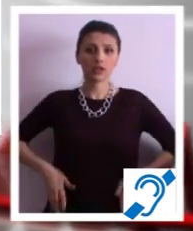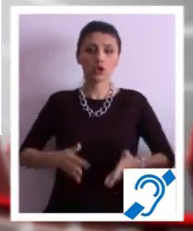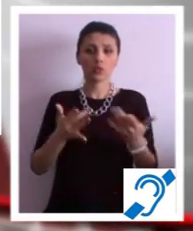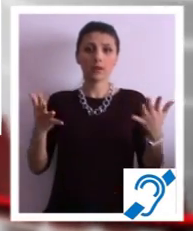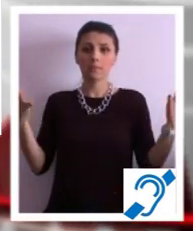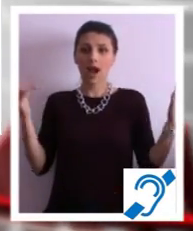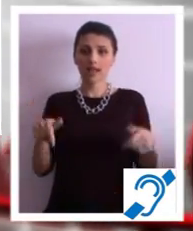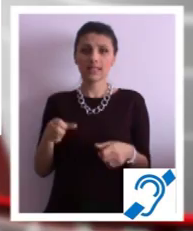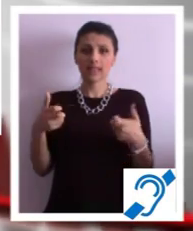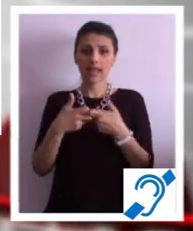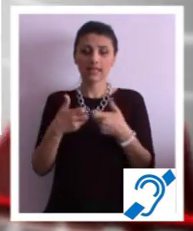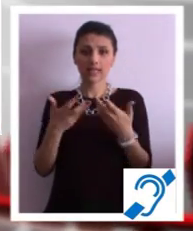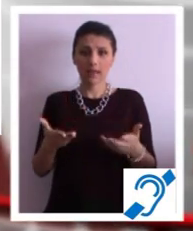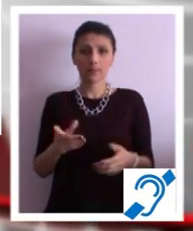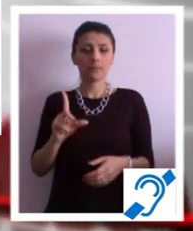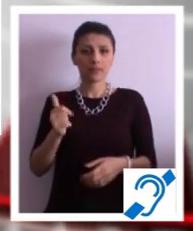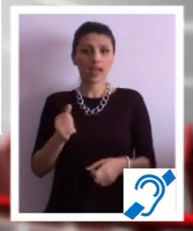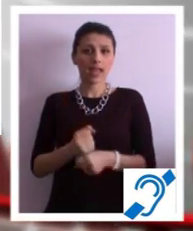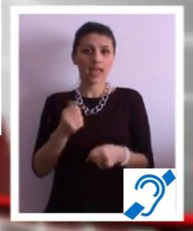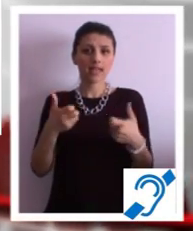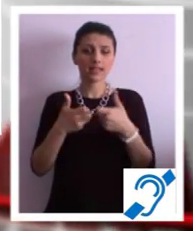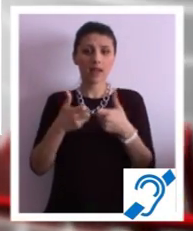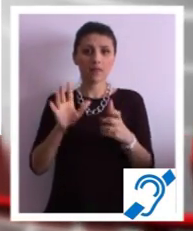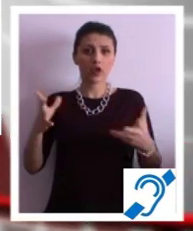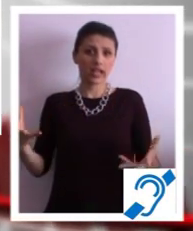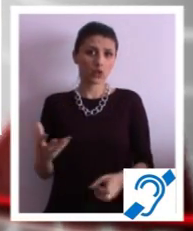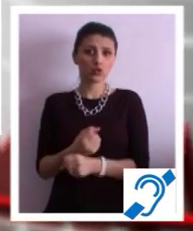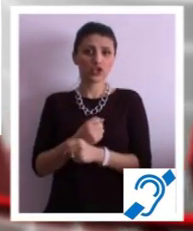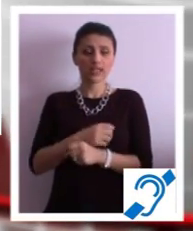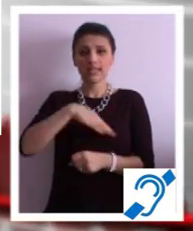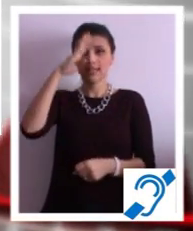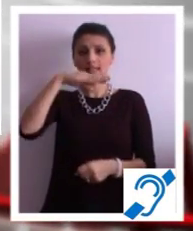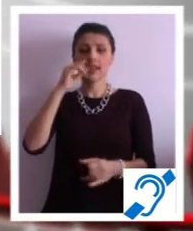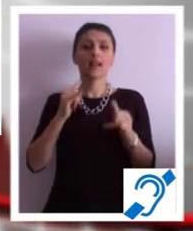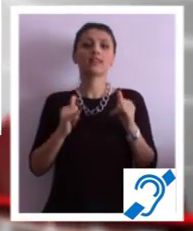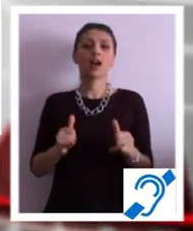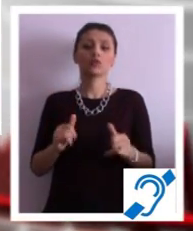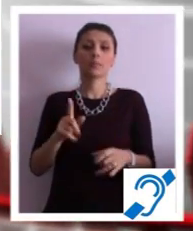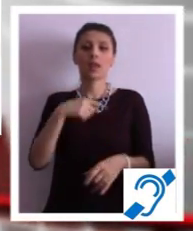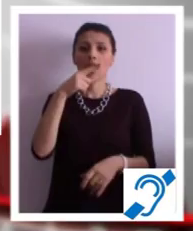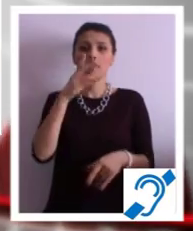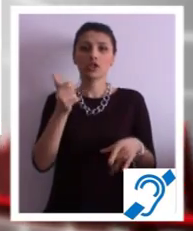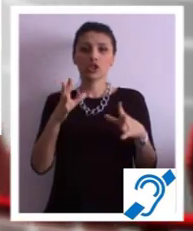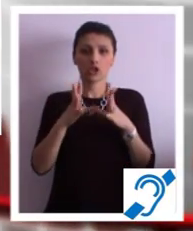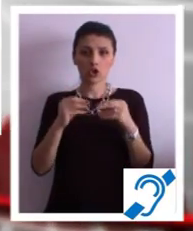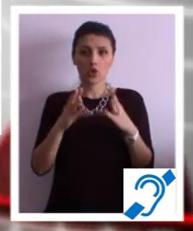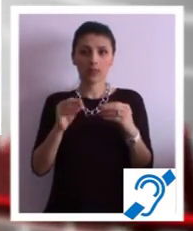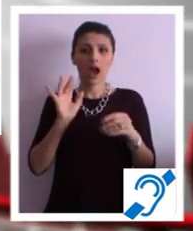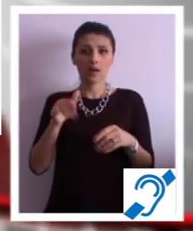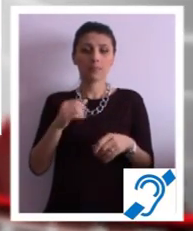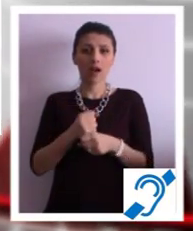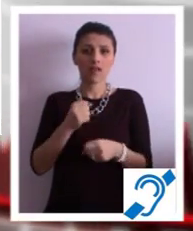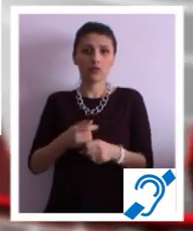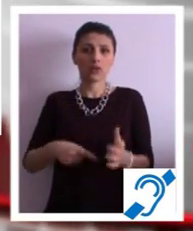număr mare la această simulare. Examenul de simulare a fost o reușită a zilei de astăzi. La limba și literatura română am avut